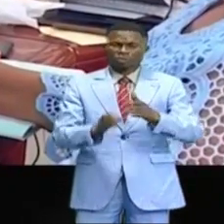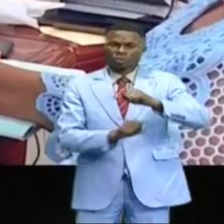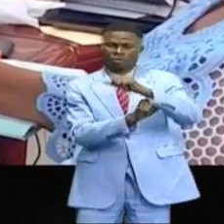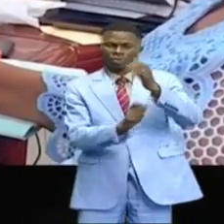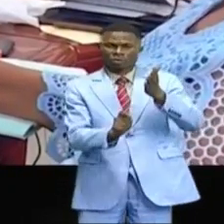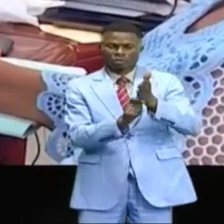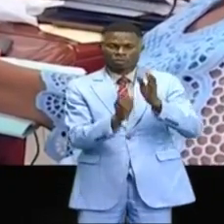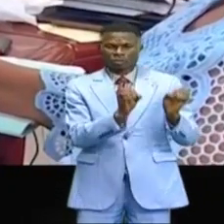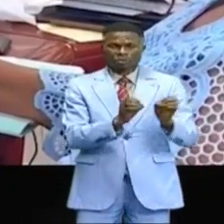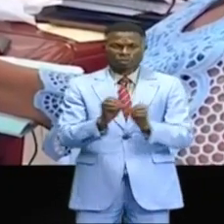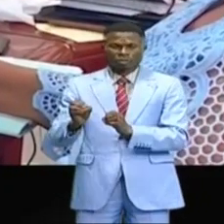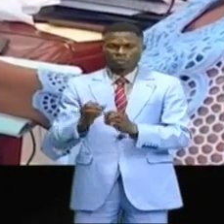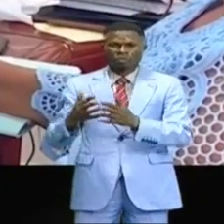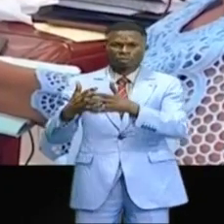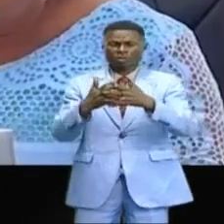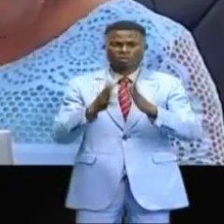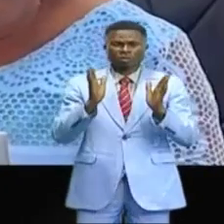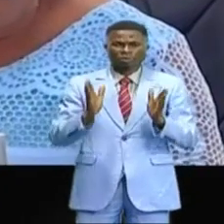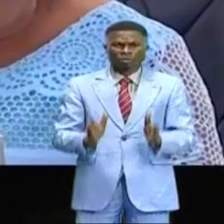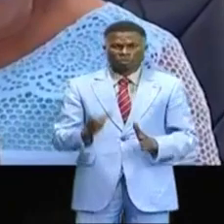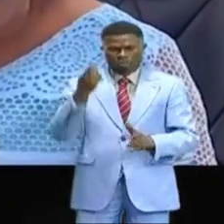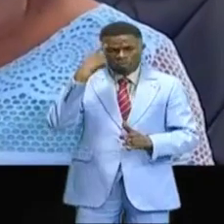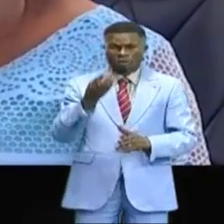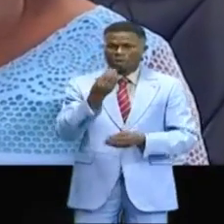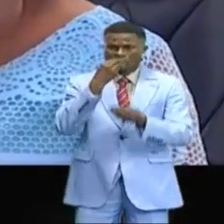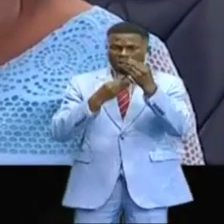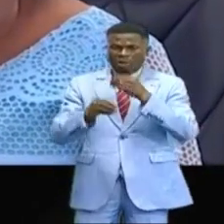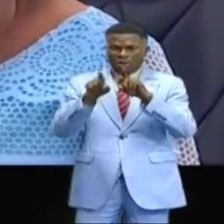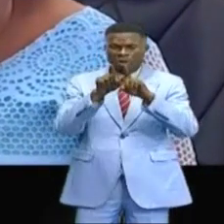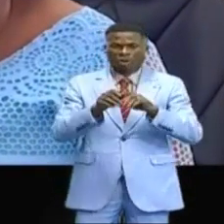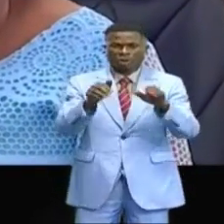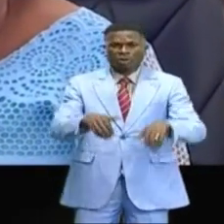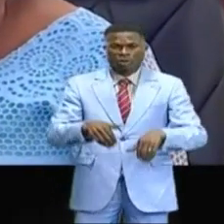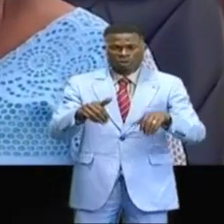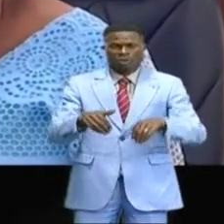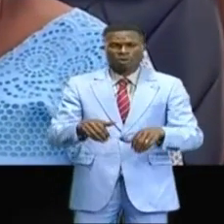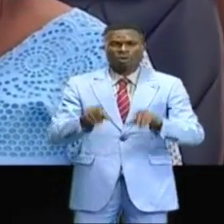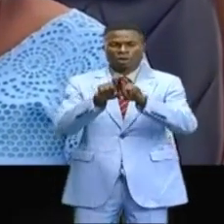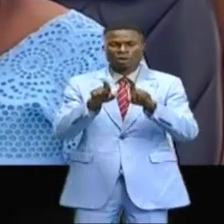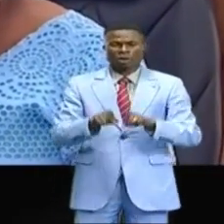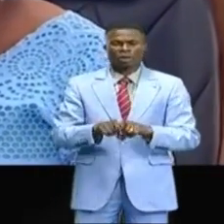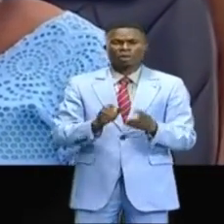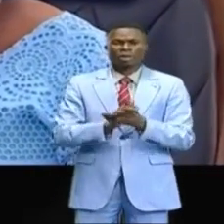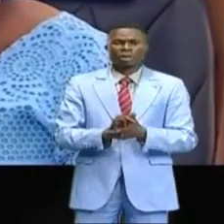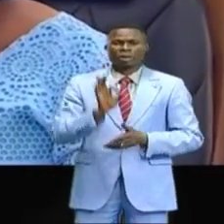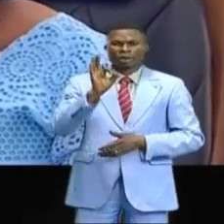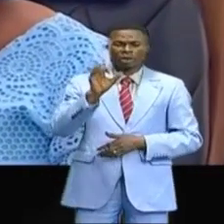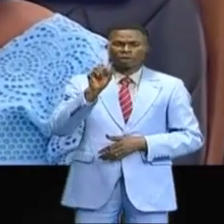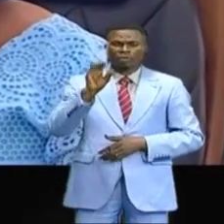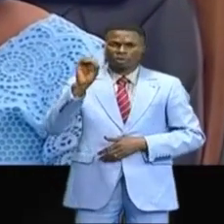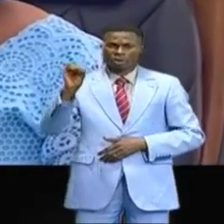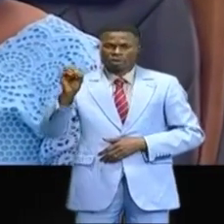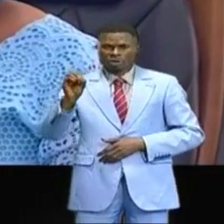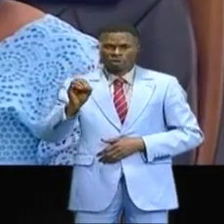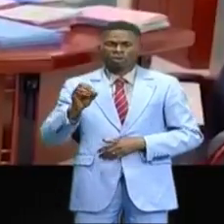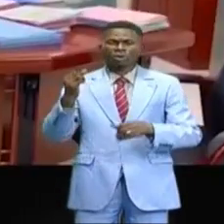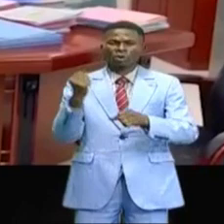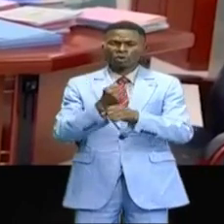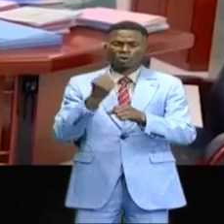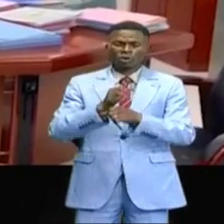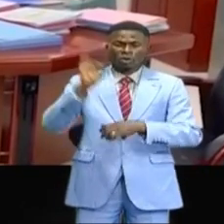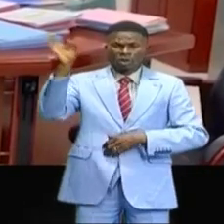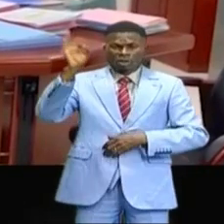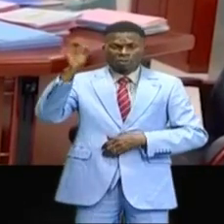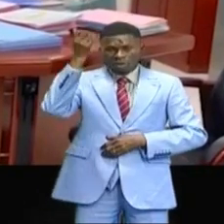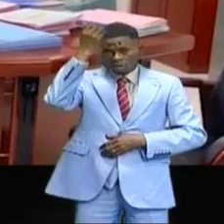technique de l'Organisation des Nations Unies pour l'alimentation et l'agriculture, FAO. La Commission des forêts et de la faune sauvage pour